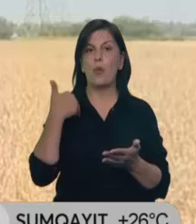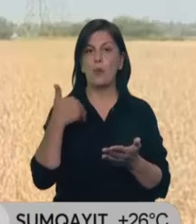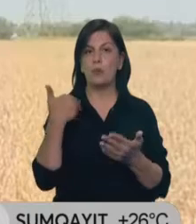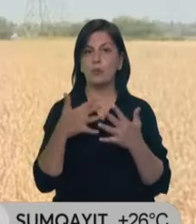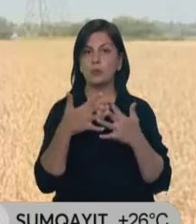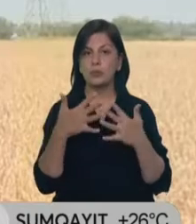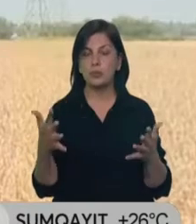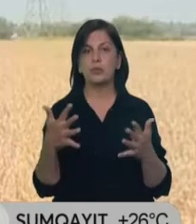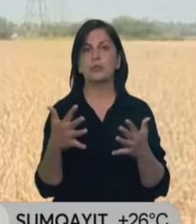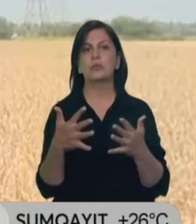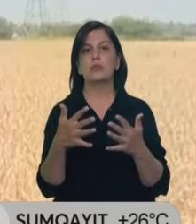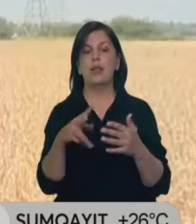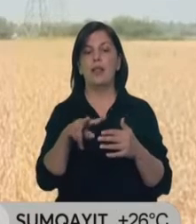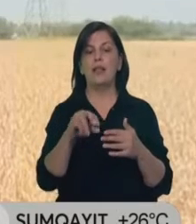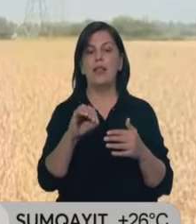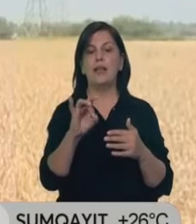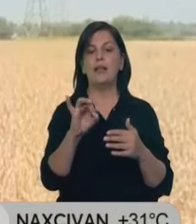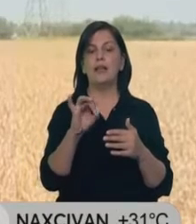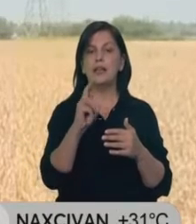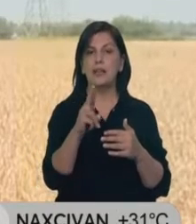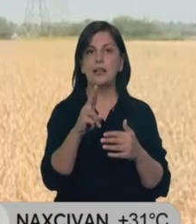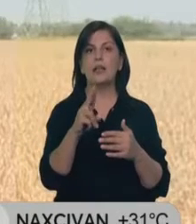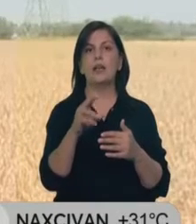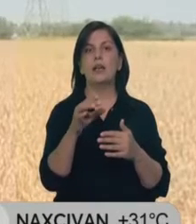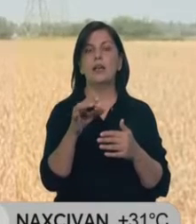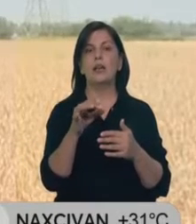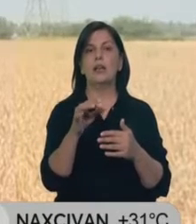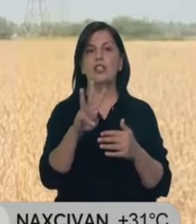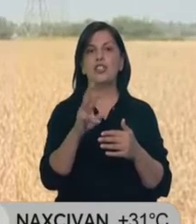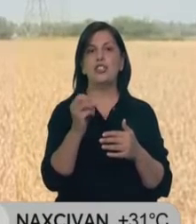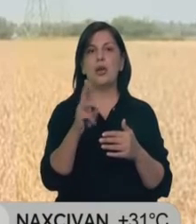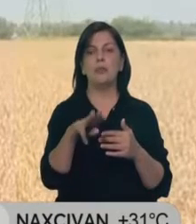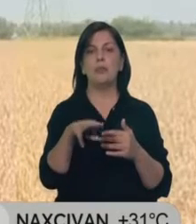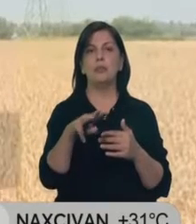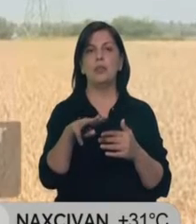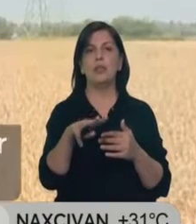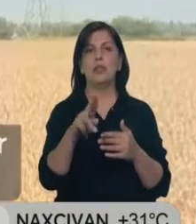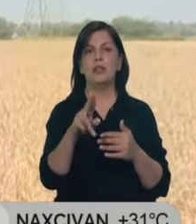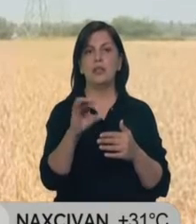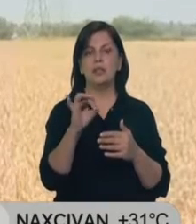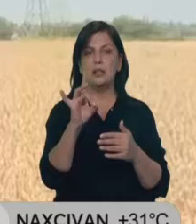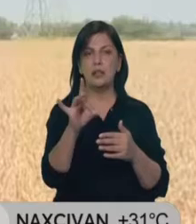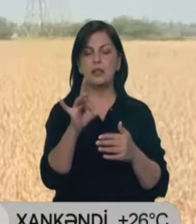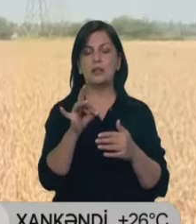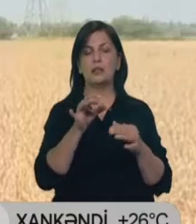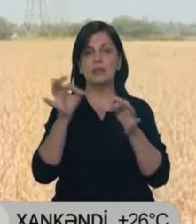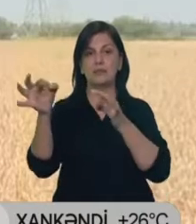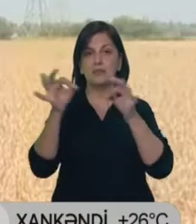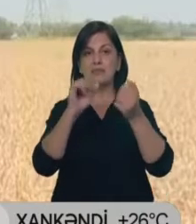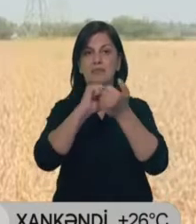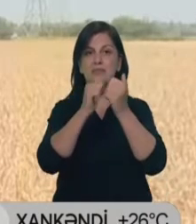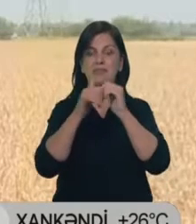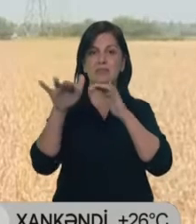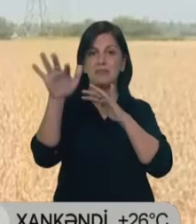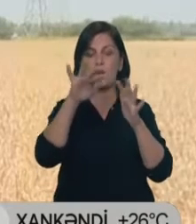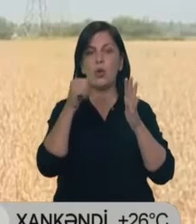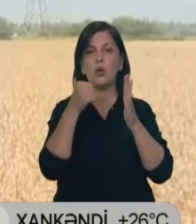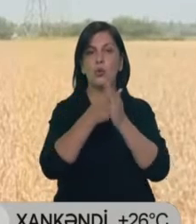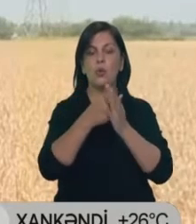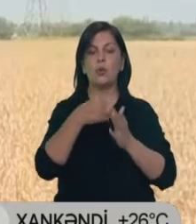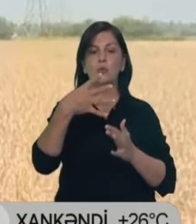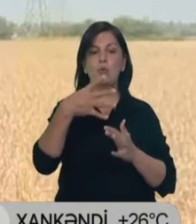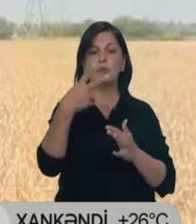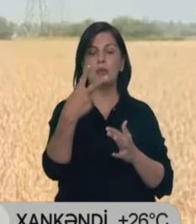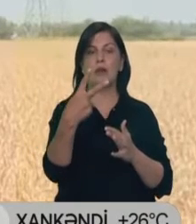bilir, amma məsələn Lerikdə yardımında və Şəmkinin dağlıq ərazilərindəki biçin sahələrində hətta 42 dərəcəyə qədər